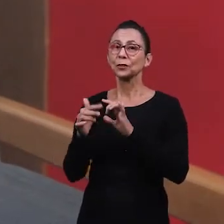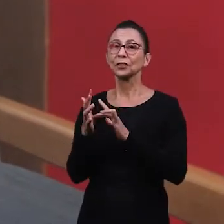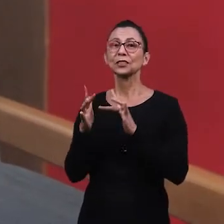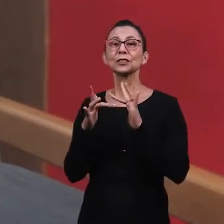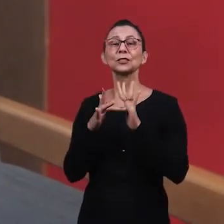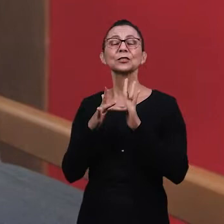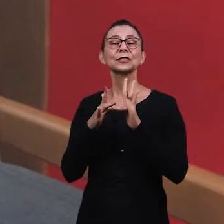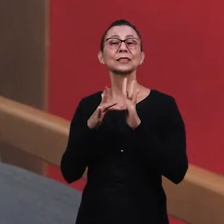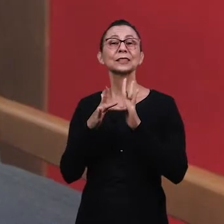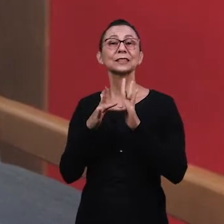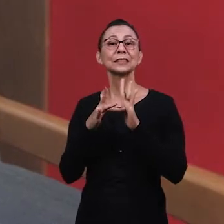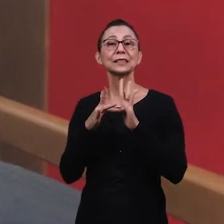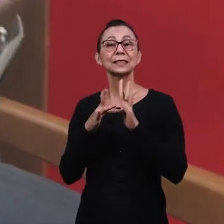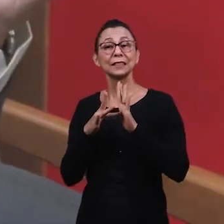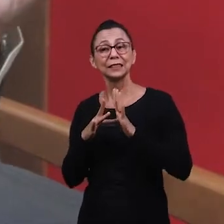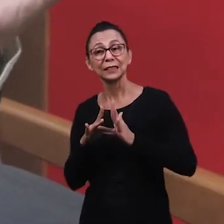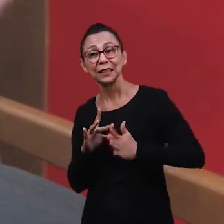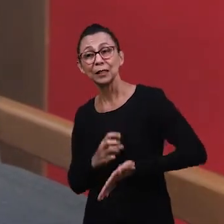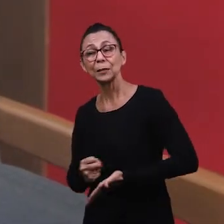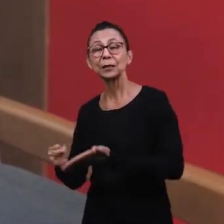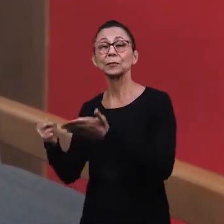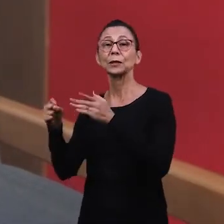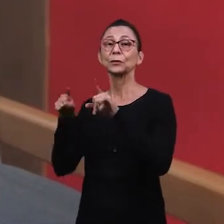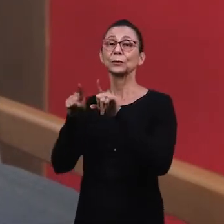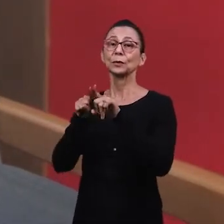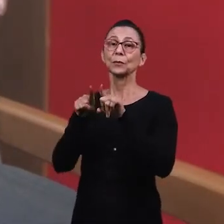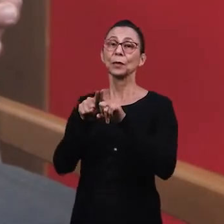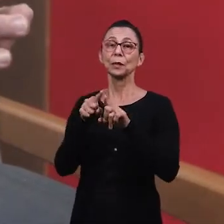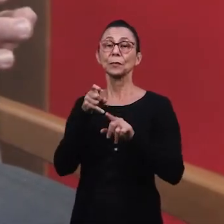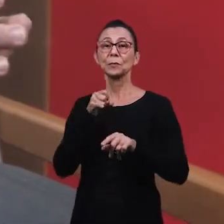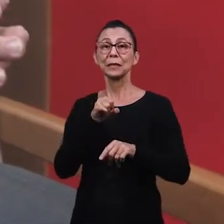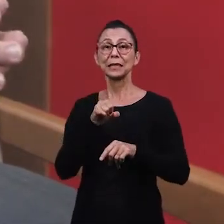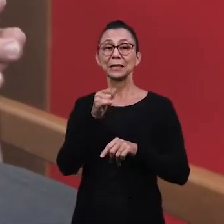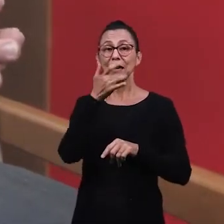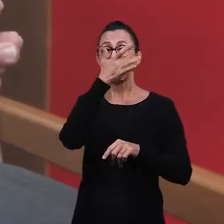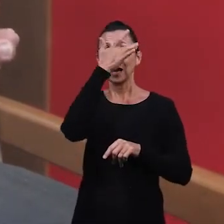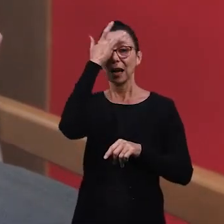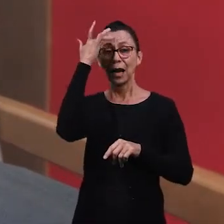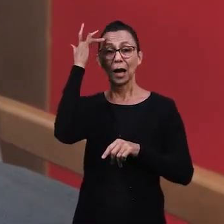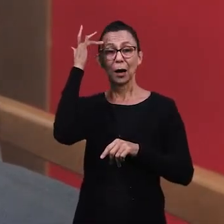attend de certaine manière,